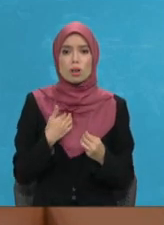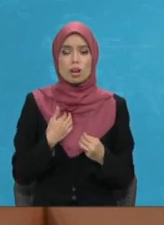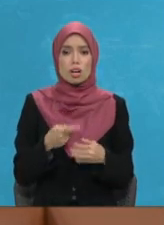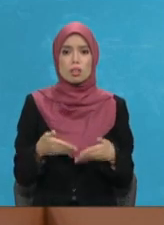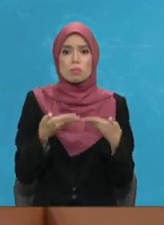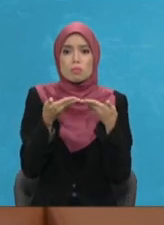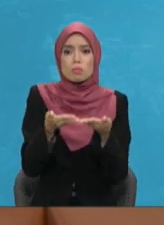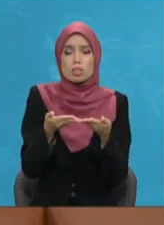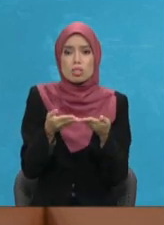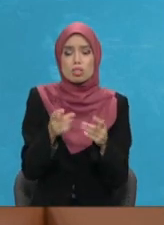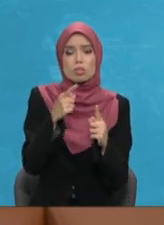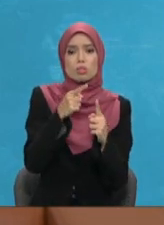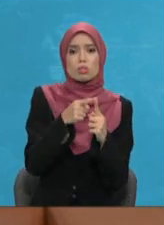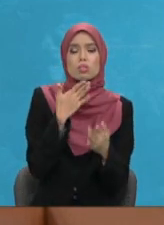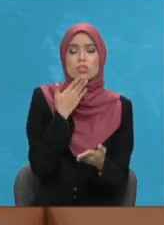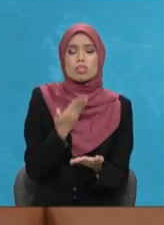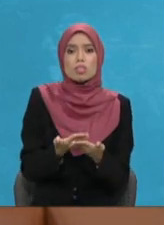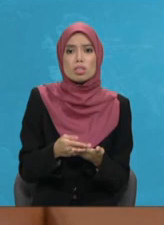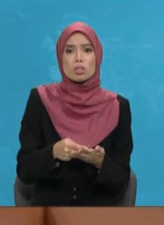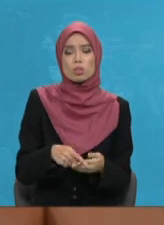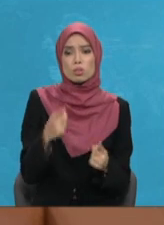Allah Subhanahu Wa Ta'ala